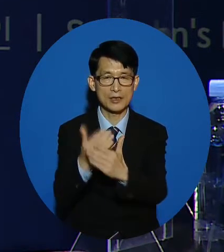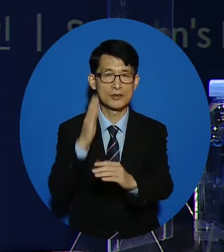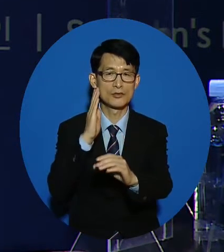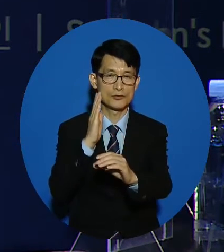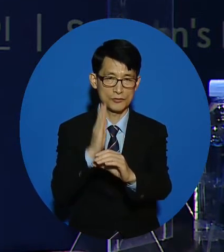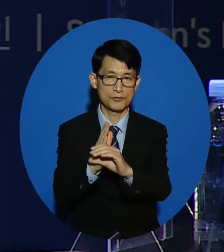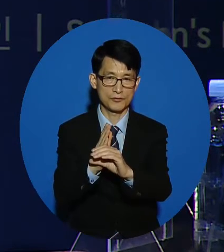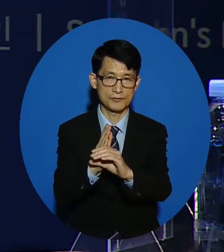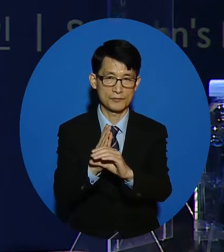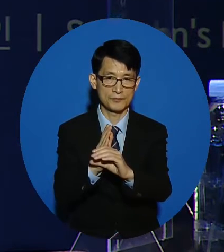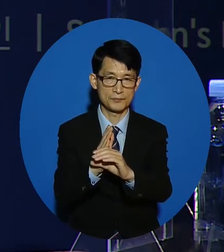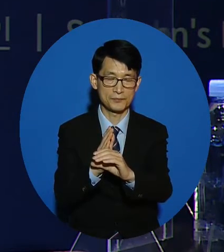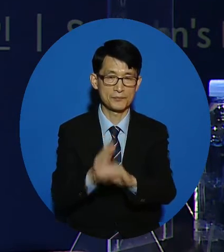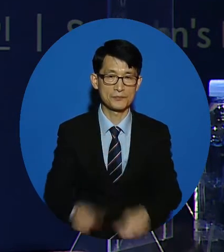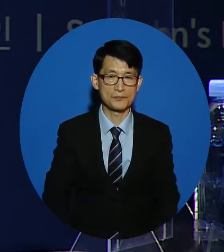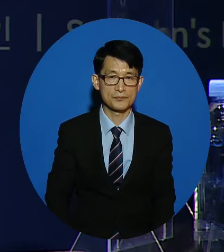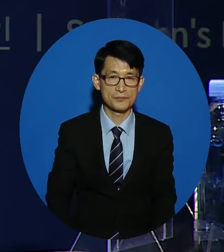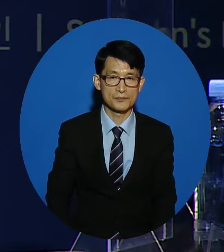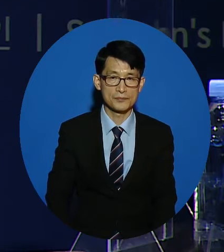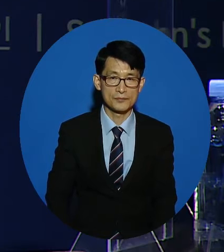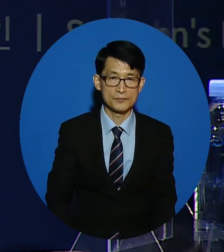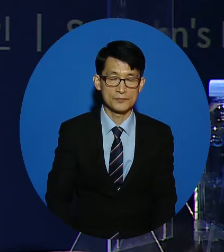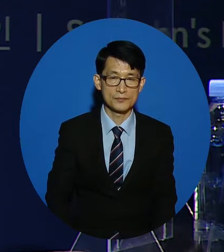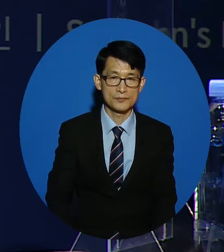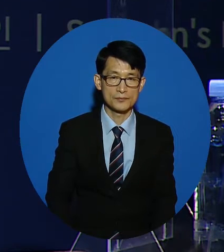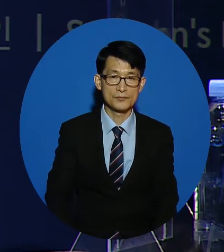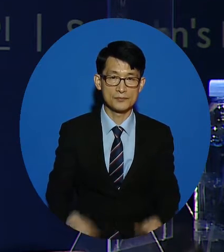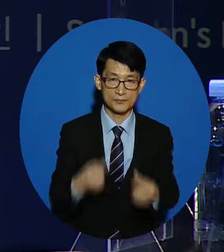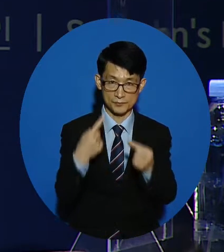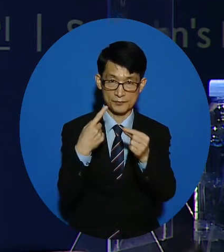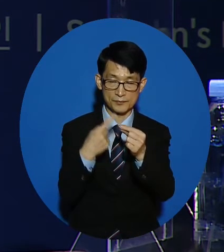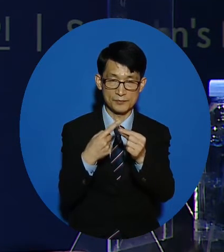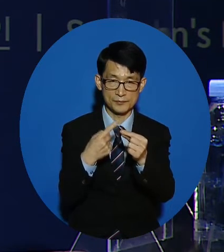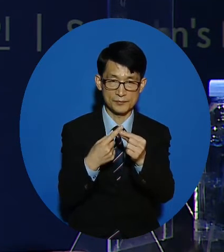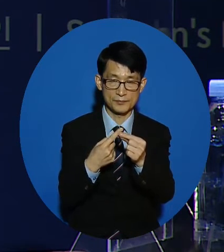말씀을 드리고 싶습니다. 첫째는